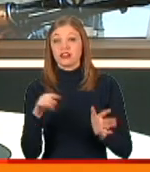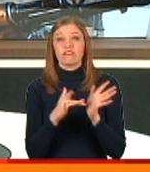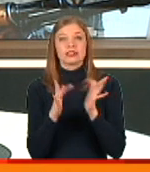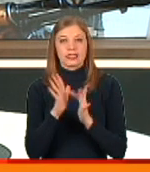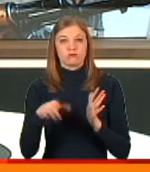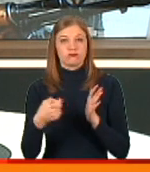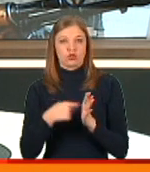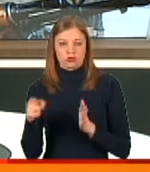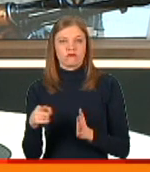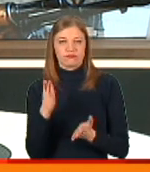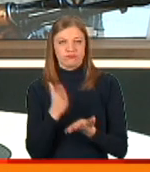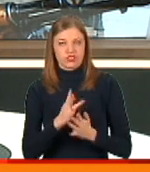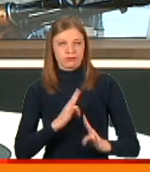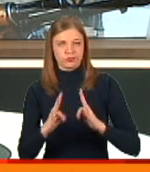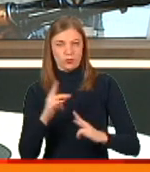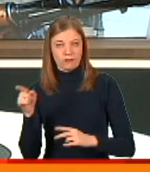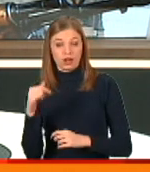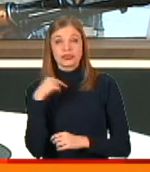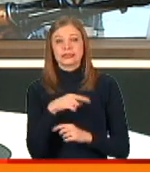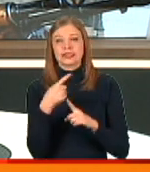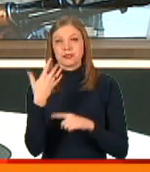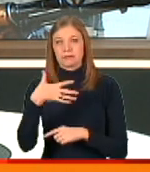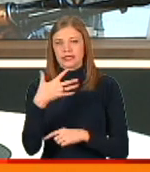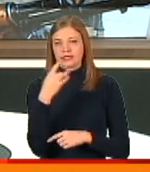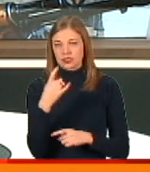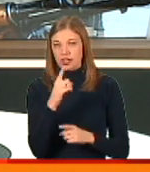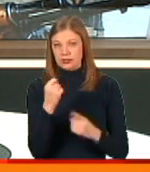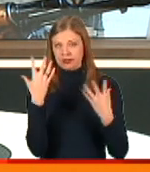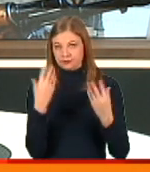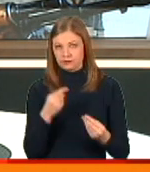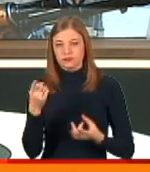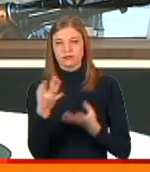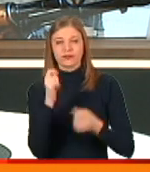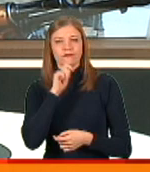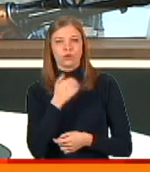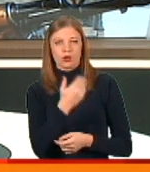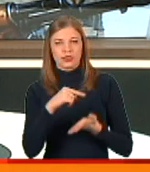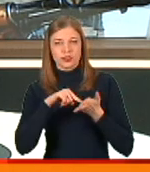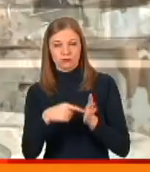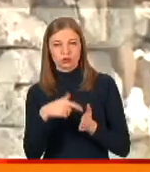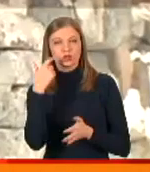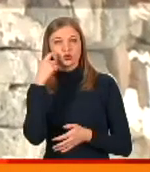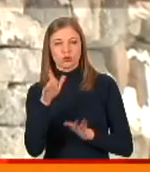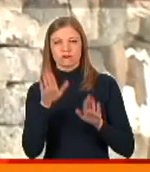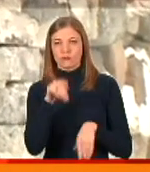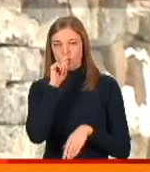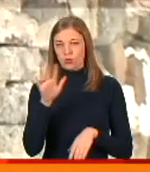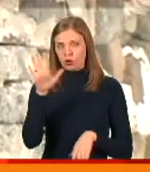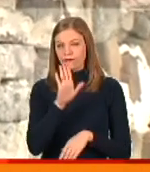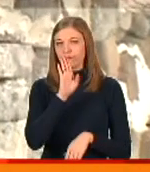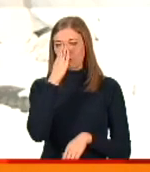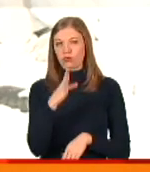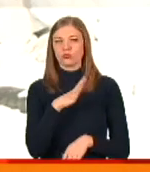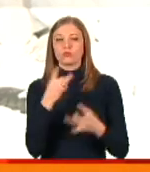на Донбасі не минулося без провокацій бойовиків. Півдесятка разів за останню добу вони гатили в українські позиції. Зокрема, на Луганщині ворог